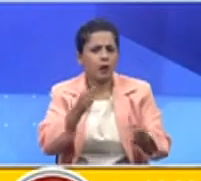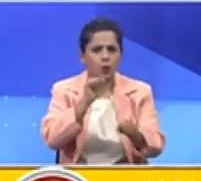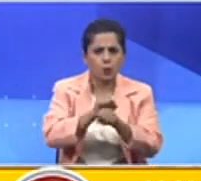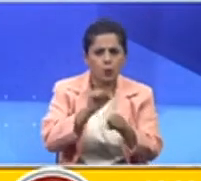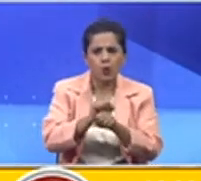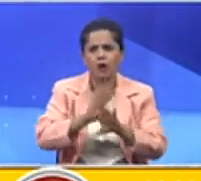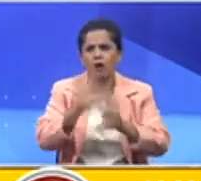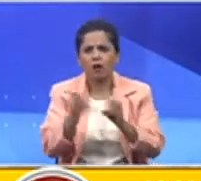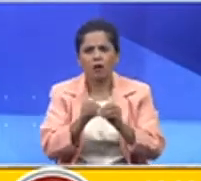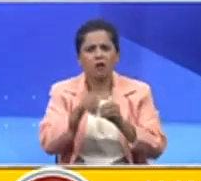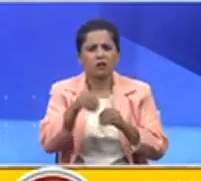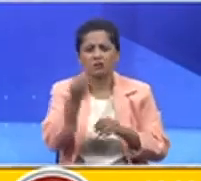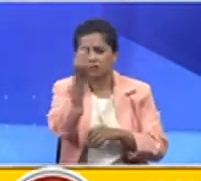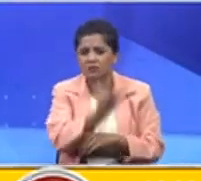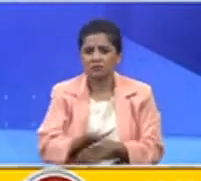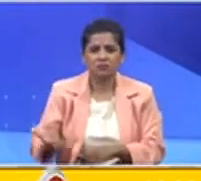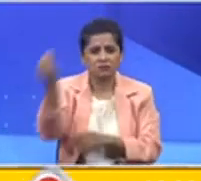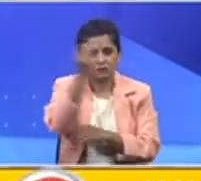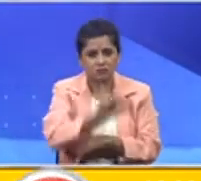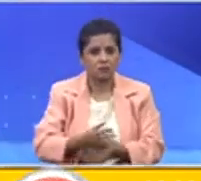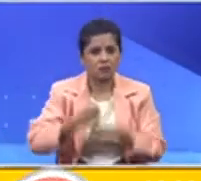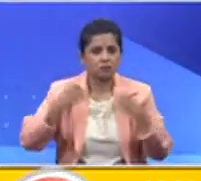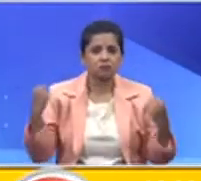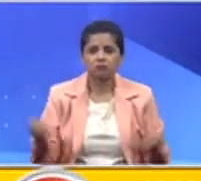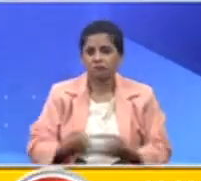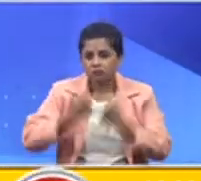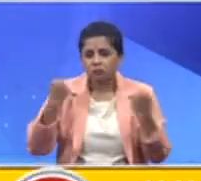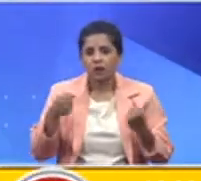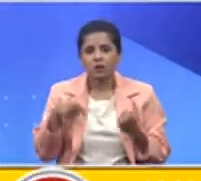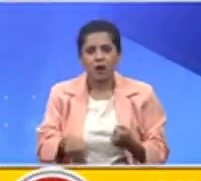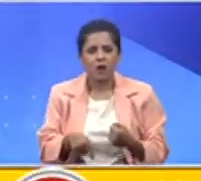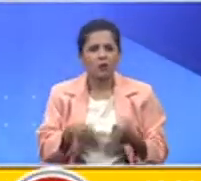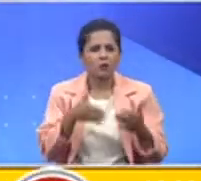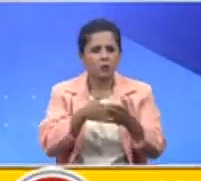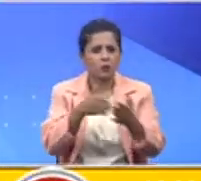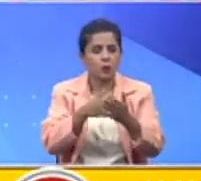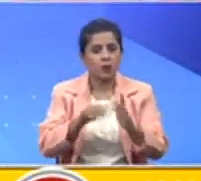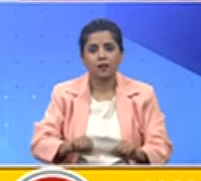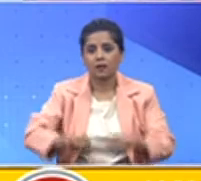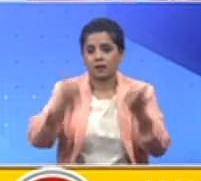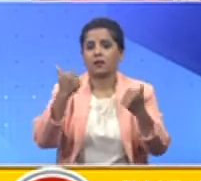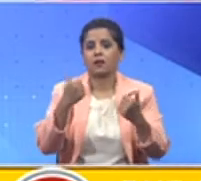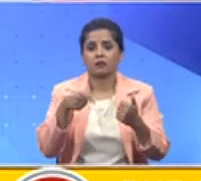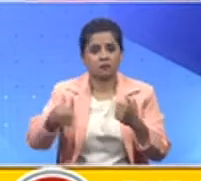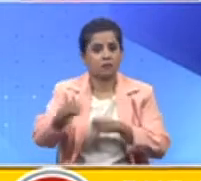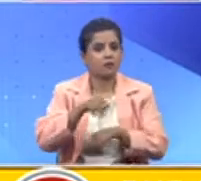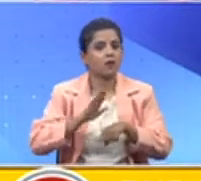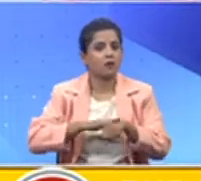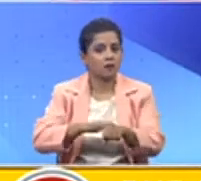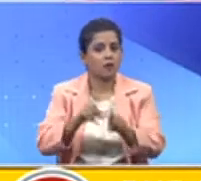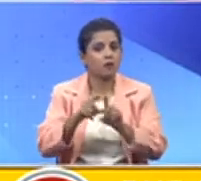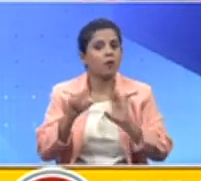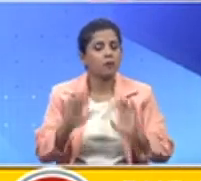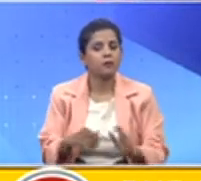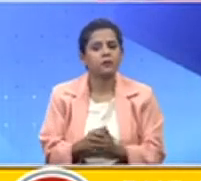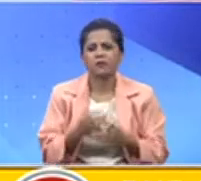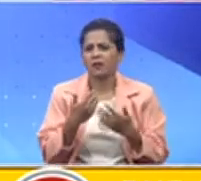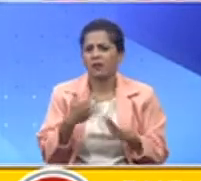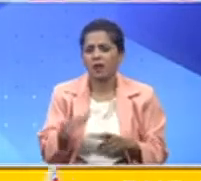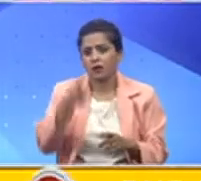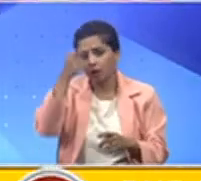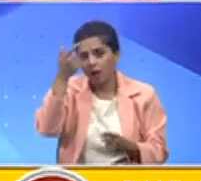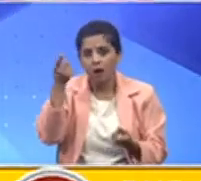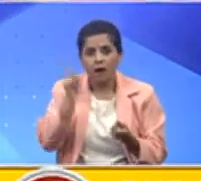दिन राट लगा कर ऐसी आपदाओं का मुकाबला किया है किसी भी आपदा से निपटने